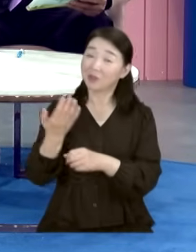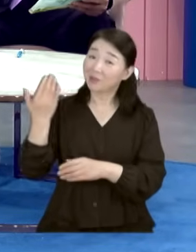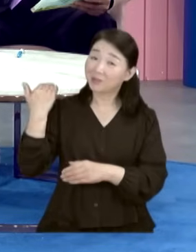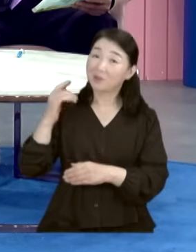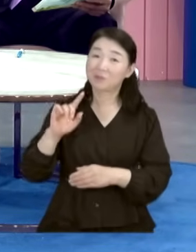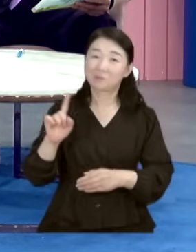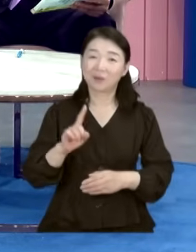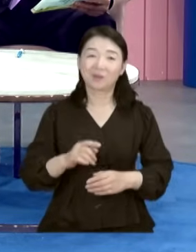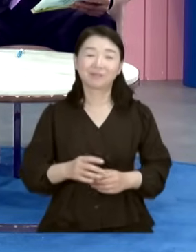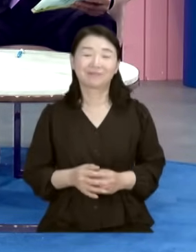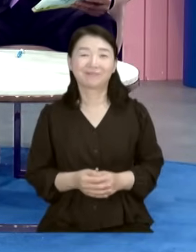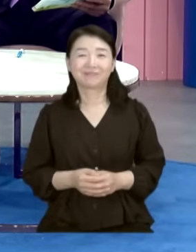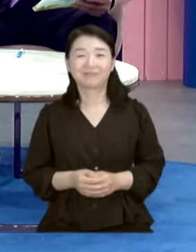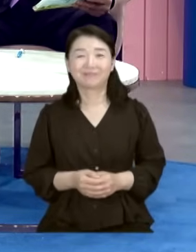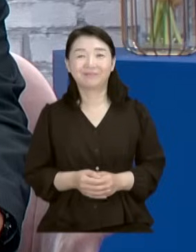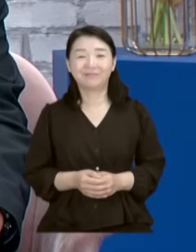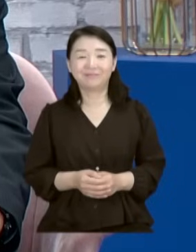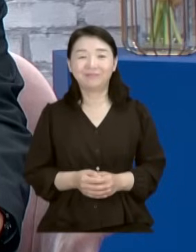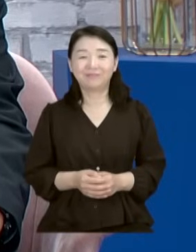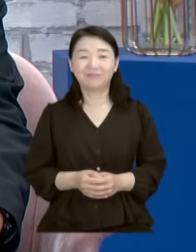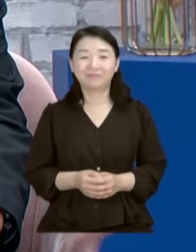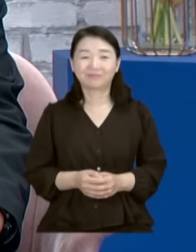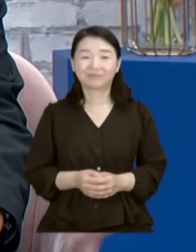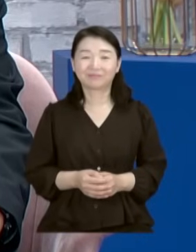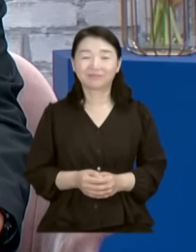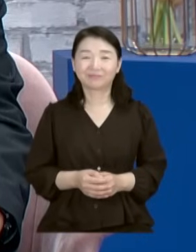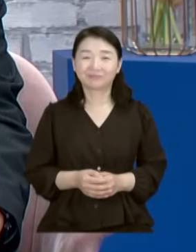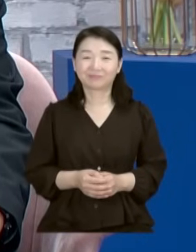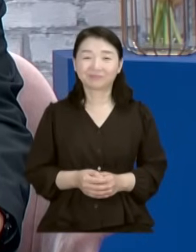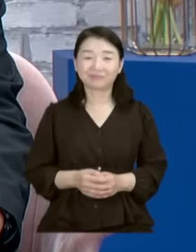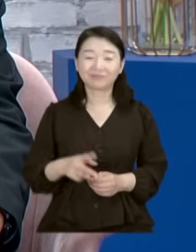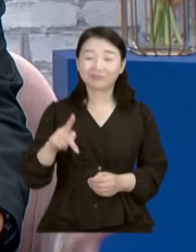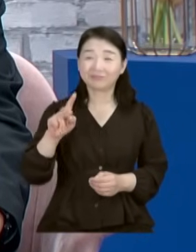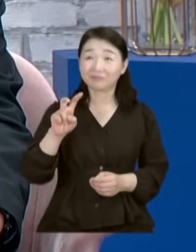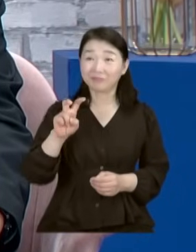년 전에 안 그래도 저희 그 저 심진하신